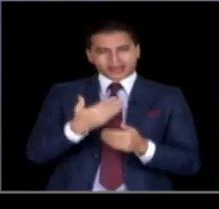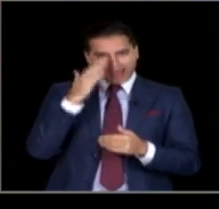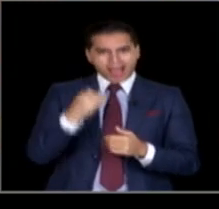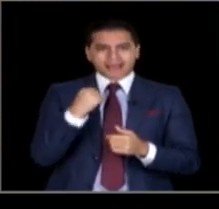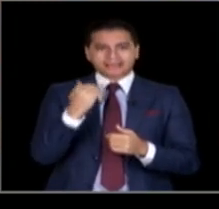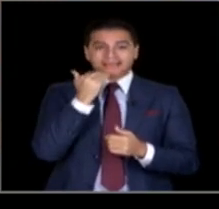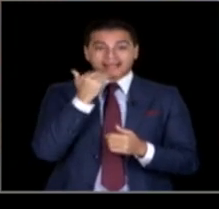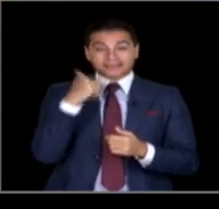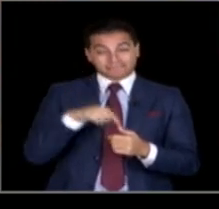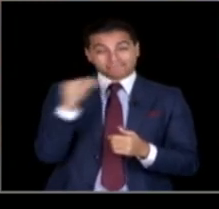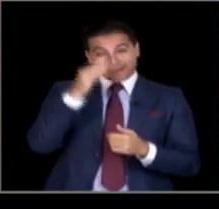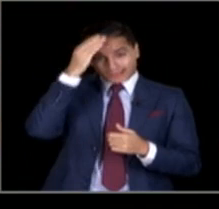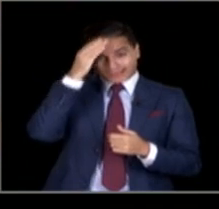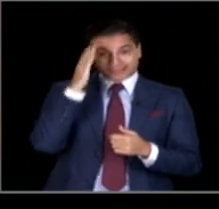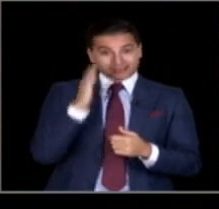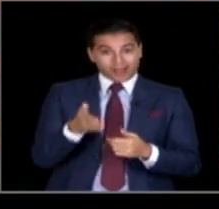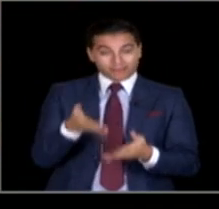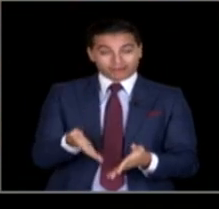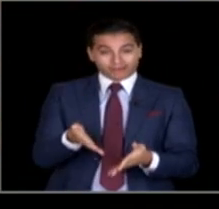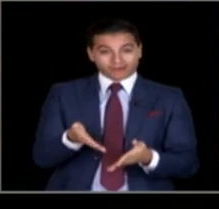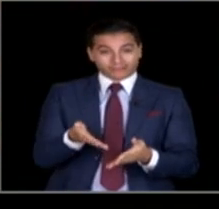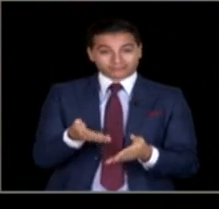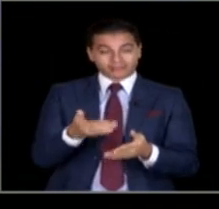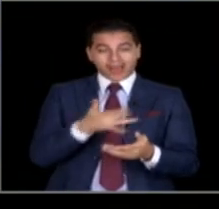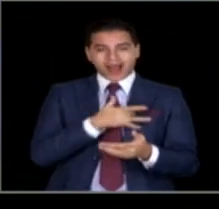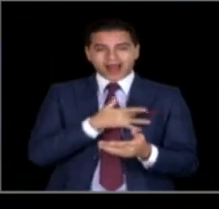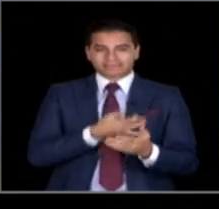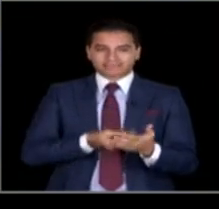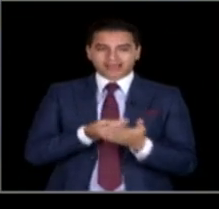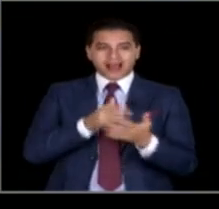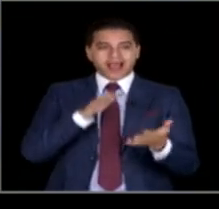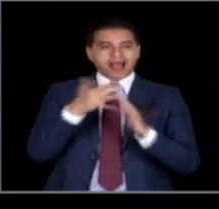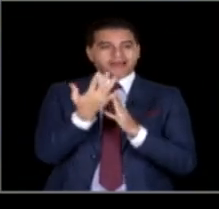التحدي. برنامج العباقرة دخل قلب العالم كله.